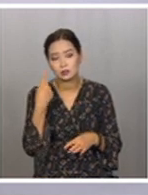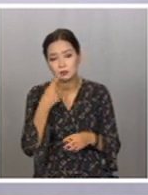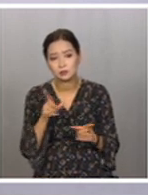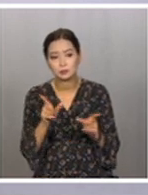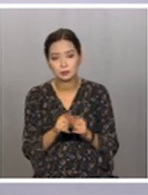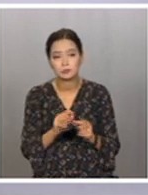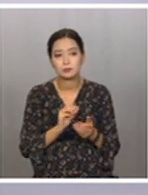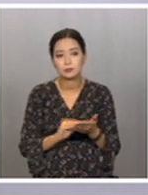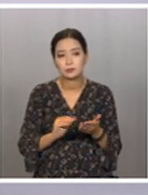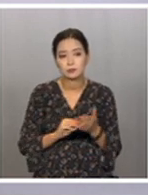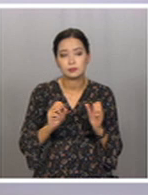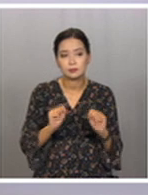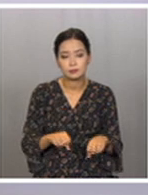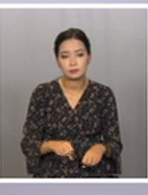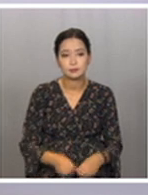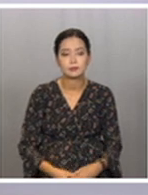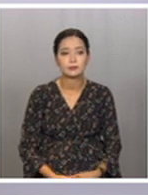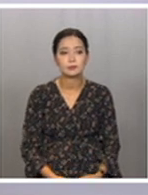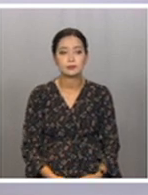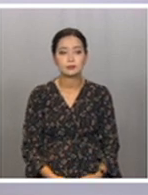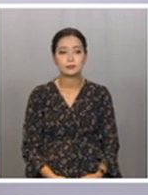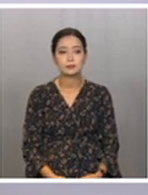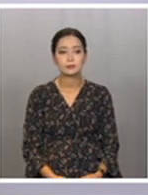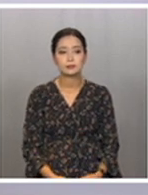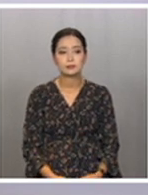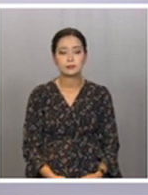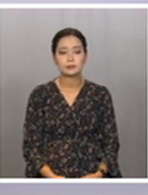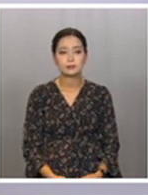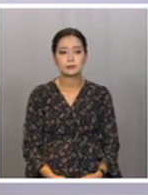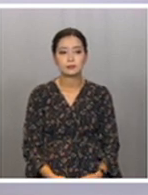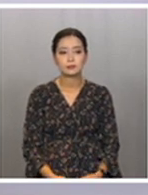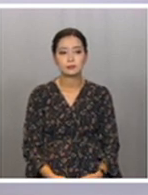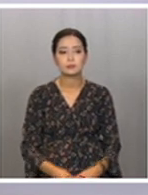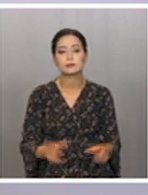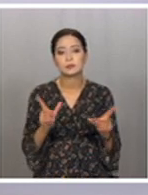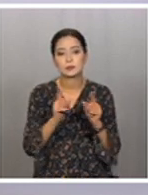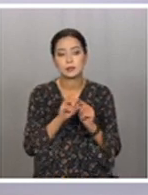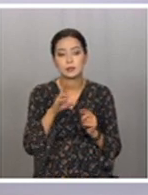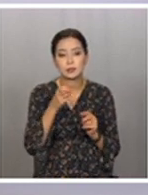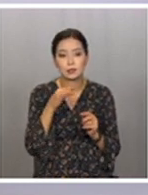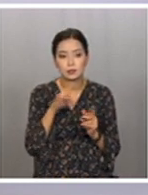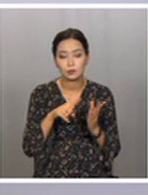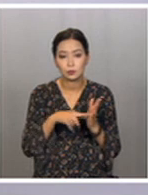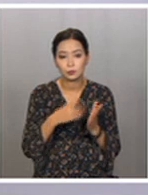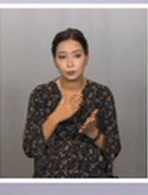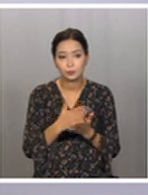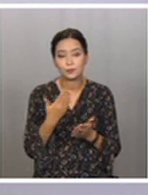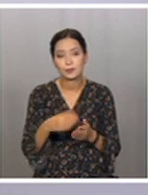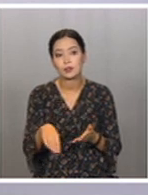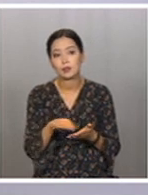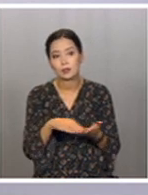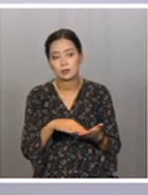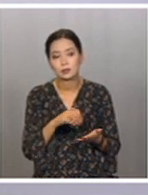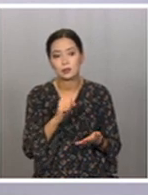бұл дегеніміз А векторы мен Б векторының яғни скаляр көбейтіндісі өз-өзіне. Сонда біз оны қайтадан А